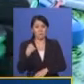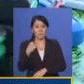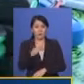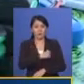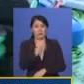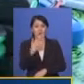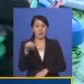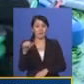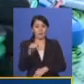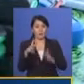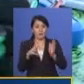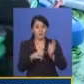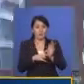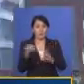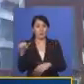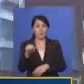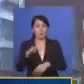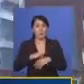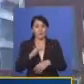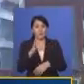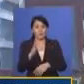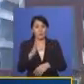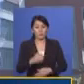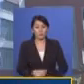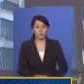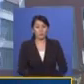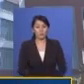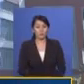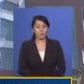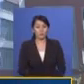минуттық үзіліспен 80 минуттан өткізілмек. Аяулым Жолмұқанова, Самат Есенғали, жаңалықтар қызметі.